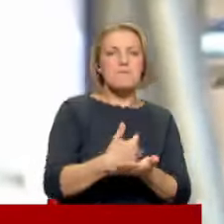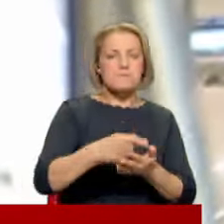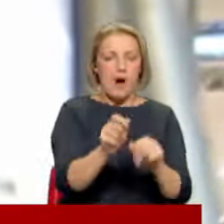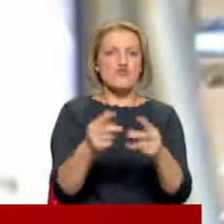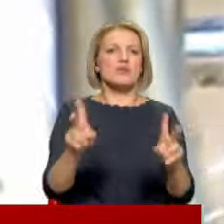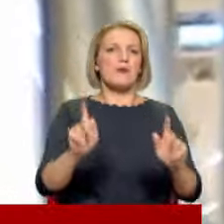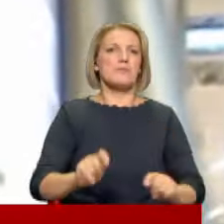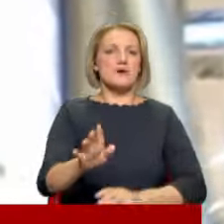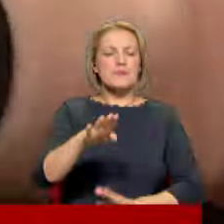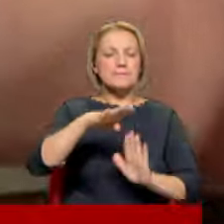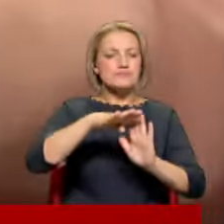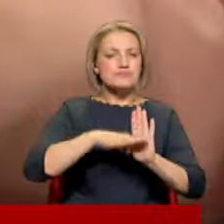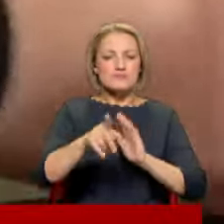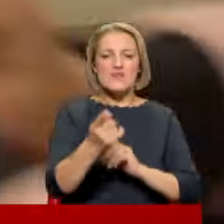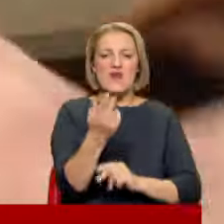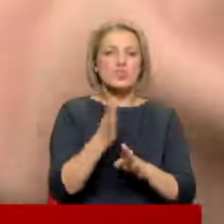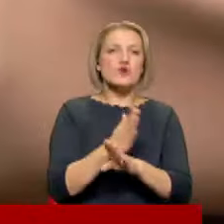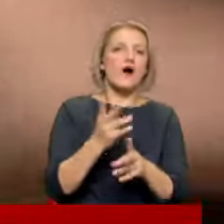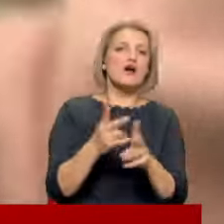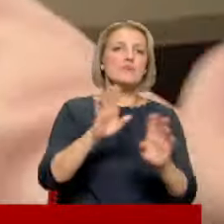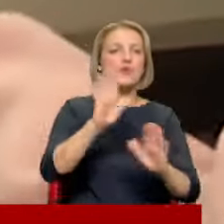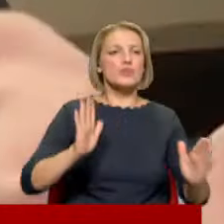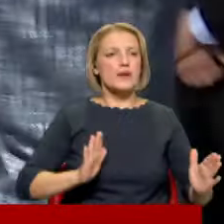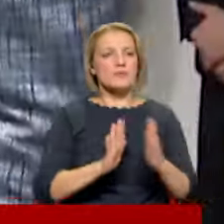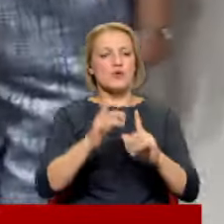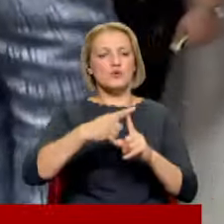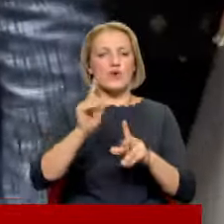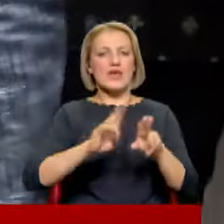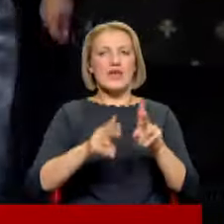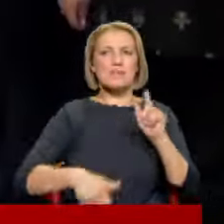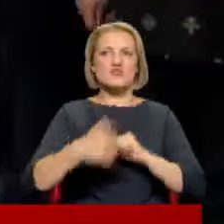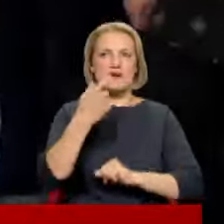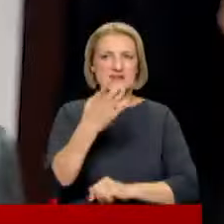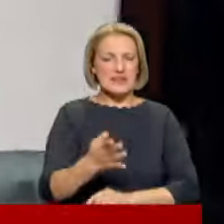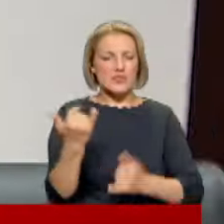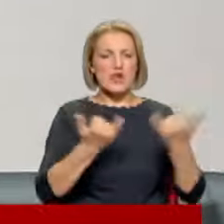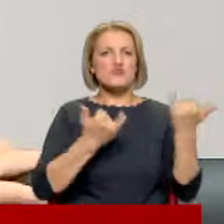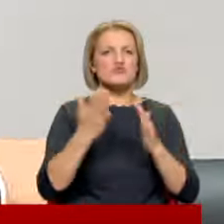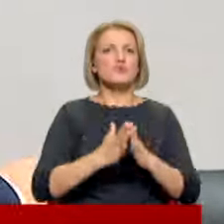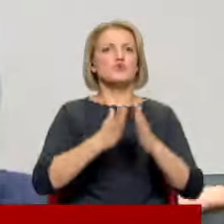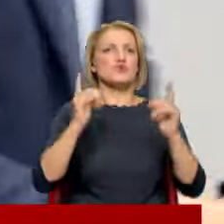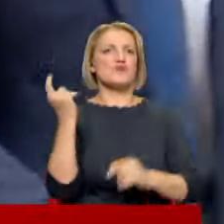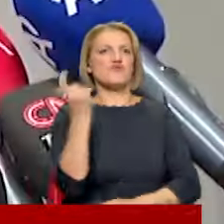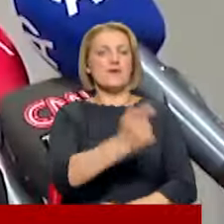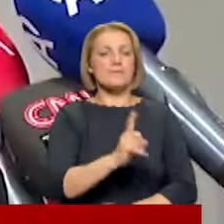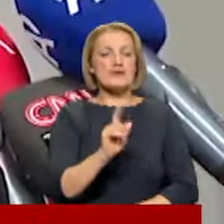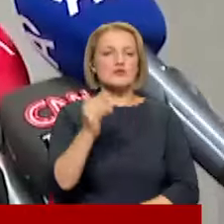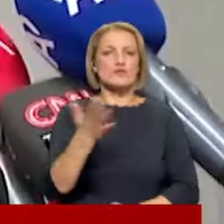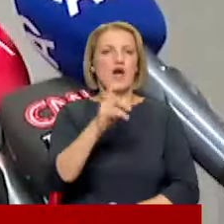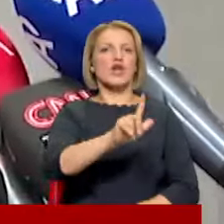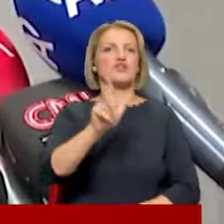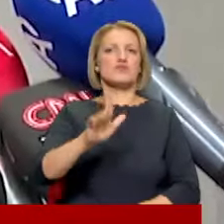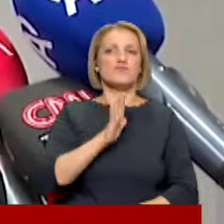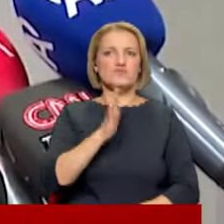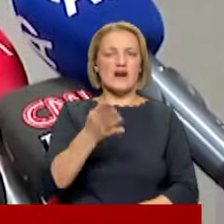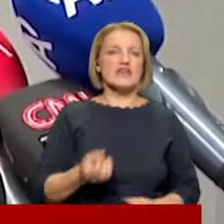Enflasyon sepetindeki madde fiyatları neden açıklanmıyor tepkilerine TÜİK Başkanı Erhan Çetinkaya'nın tartışmayı büyüten yanıtı. Bir güne daha ihtiyacımız